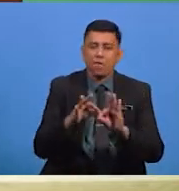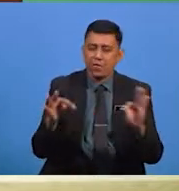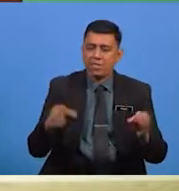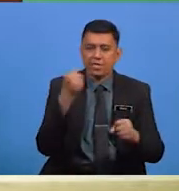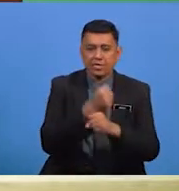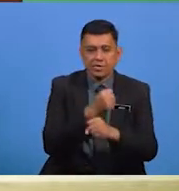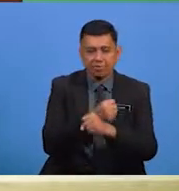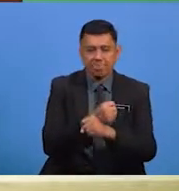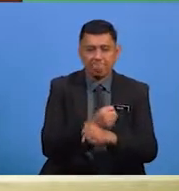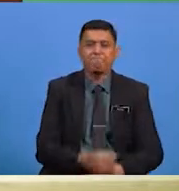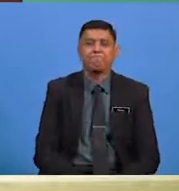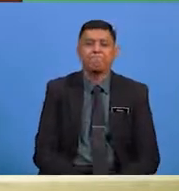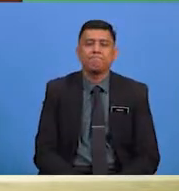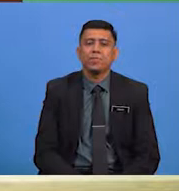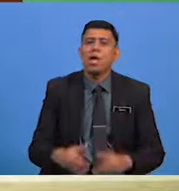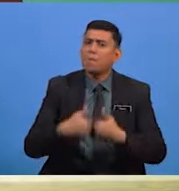frasa kerja.